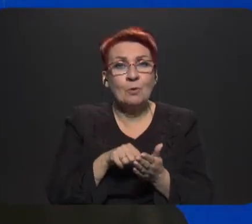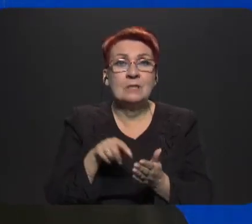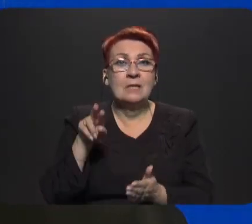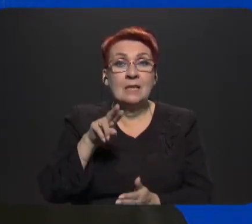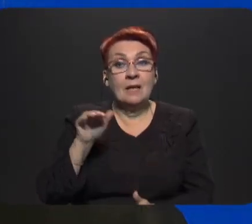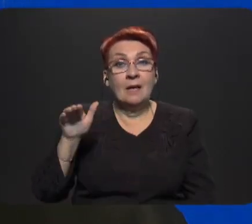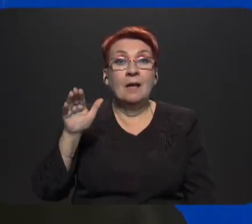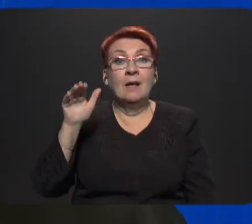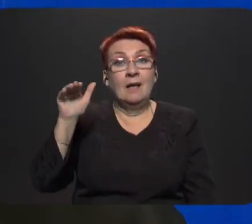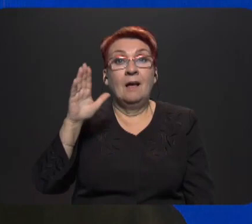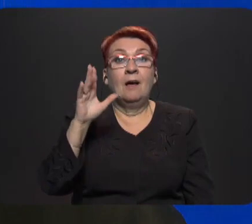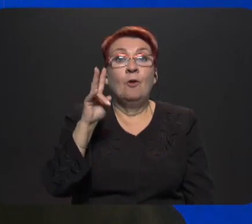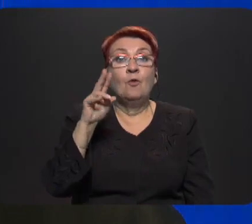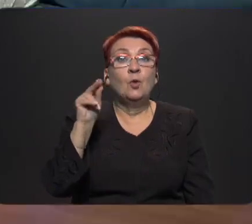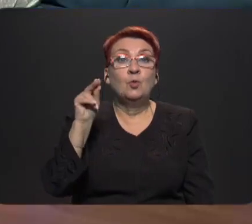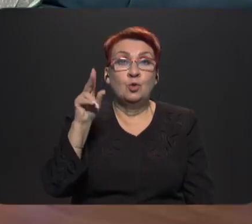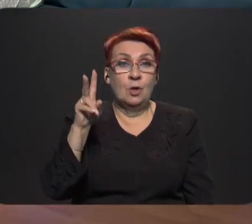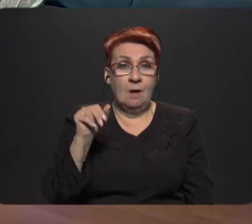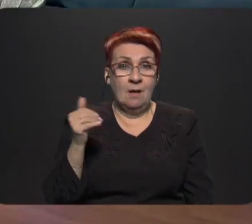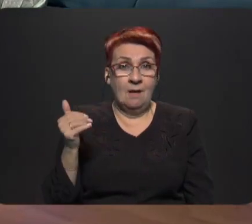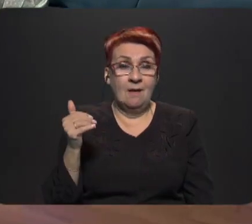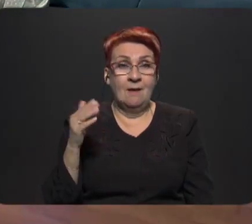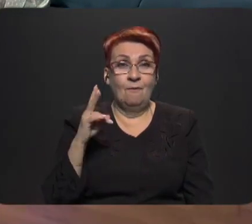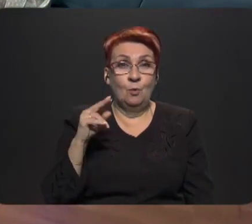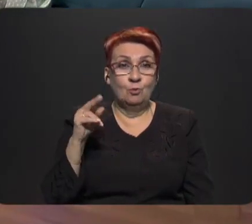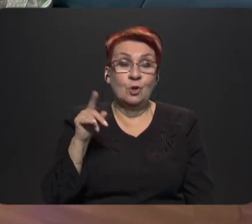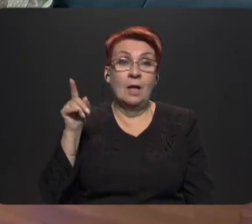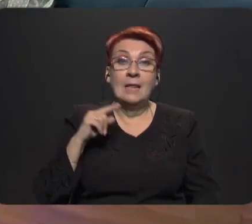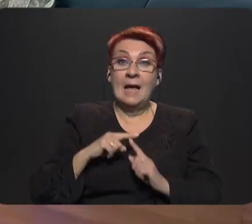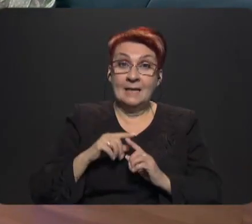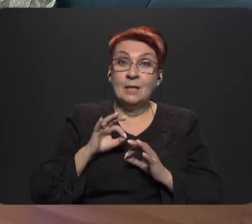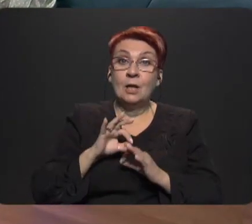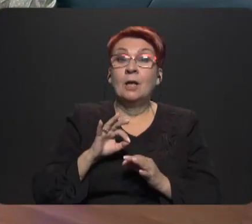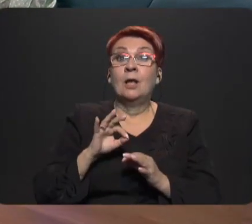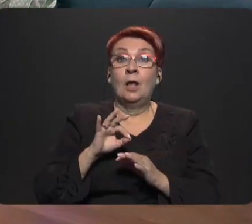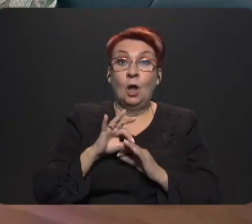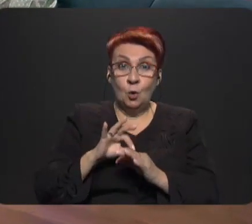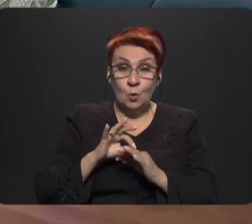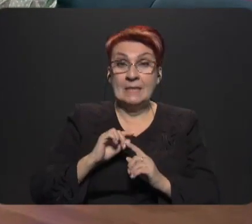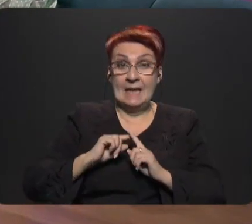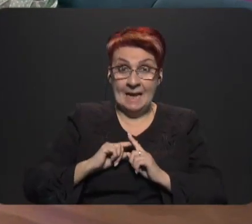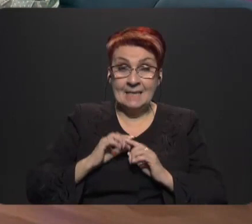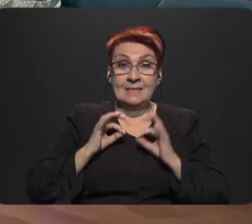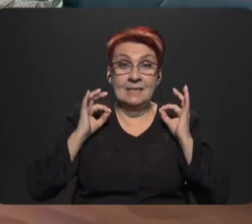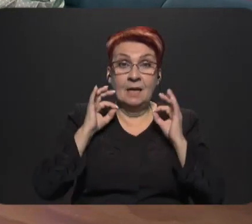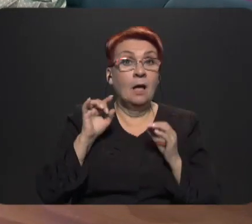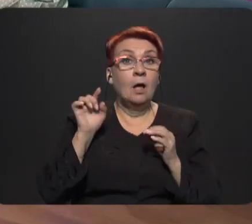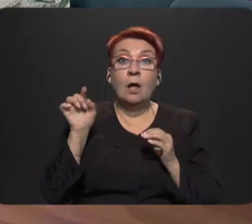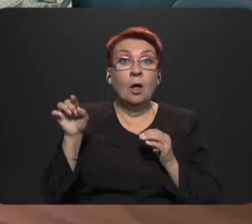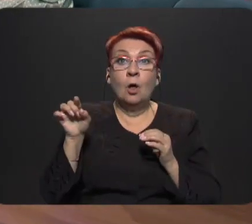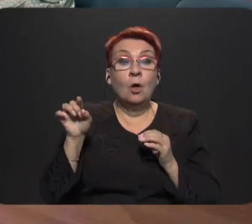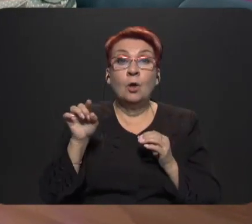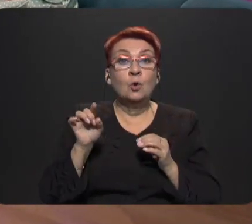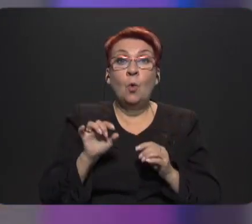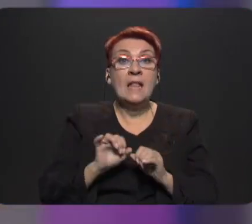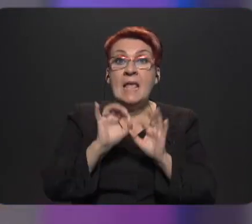внучке, у ней крестик носит она с цепочкой, но она не освящала. А она мне сказала это, я